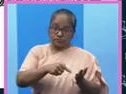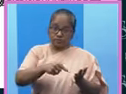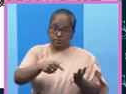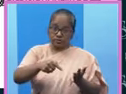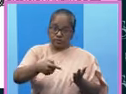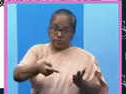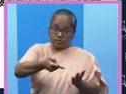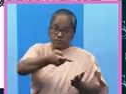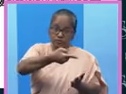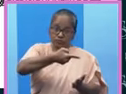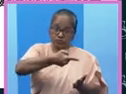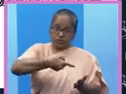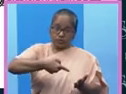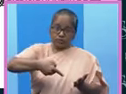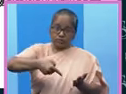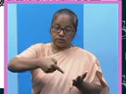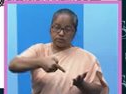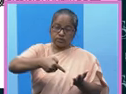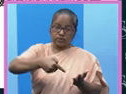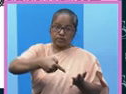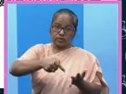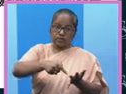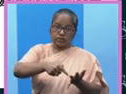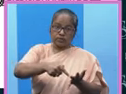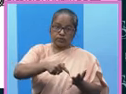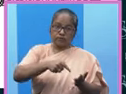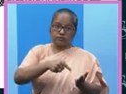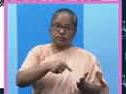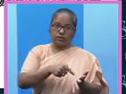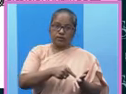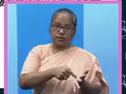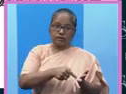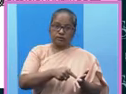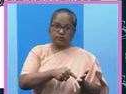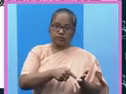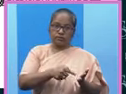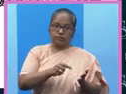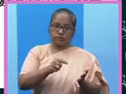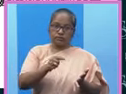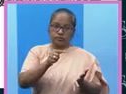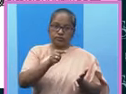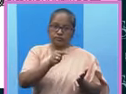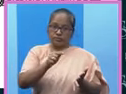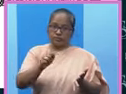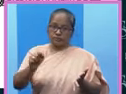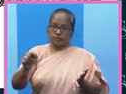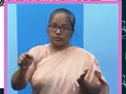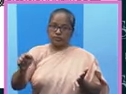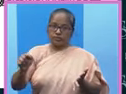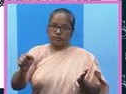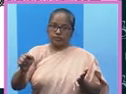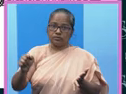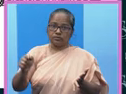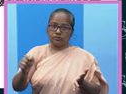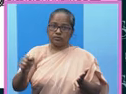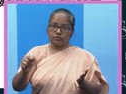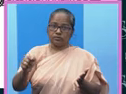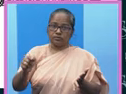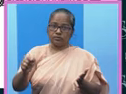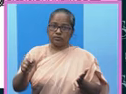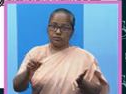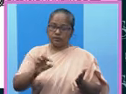நகரும் புள்ளி, அந்த பரிதியின் மேலே இருக்கக்கூடிய ஒரு புள்ளி, அந்த புள்ளிக்கும், அதாவது வட்டத்தினுடைய மையத்திற்கும் பரிதியின் மீதுள்ள ஒரு